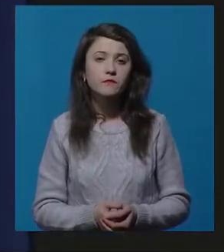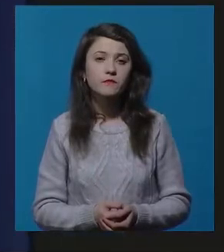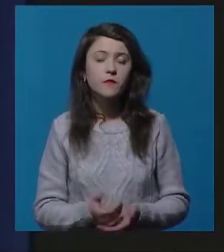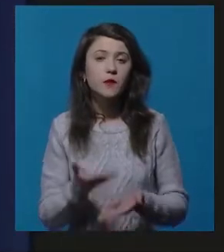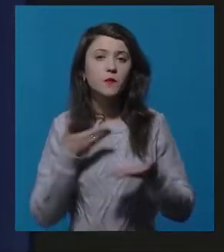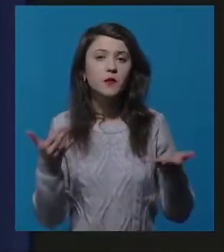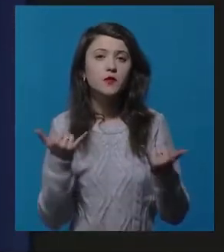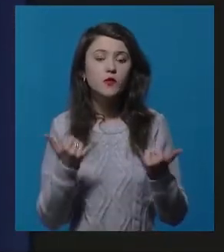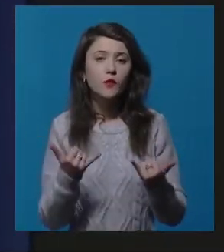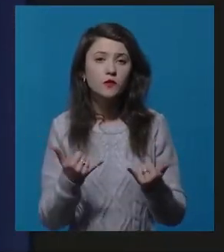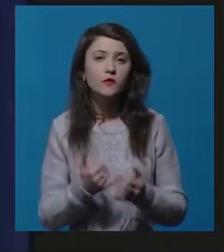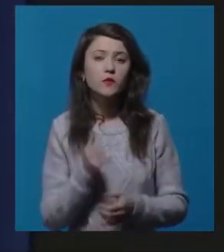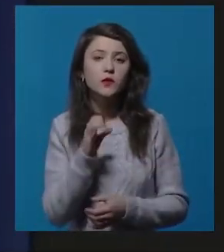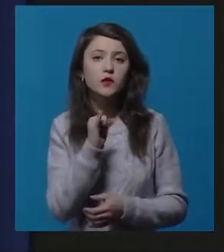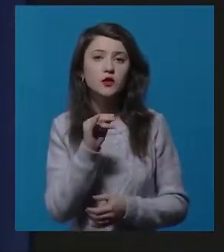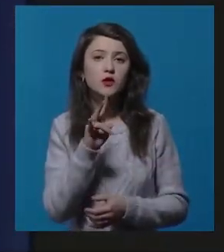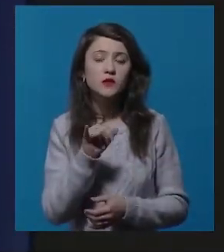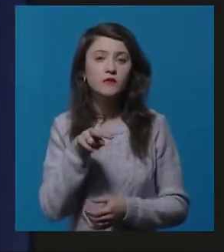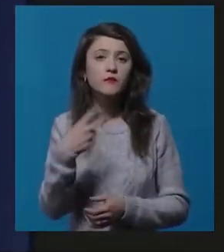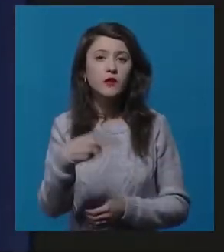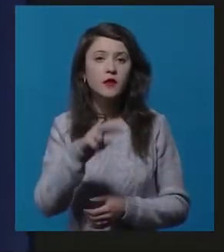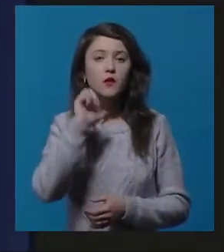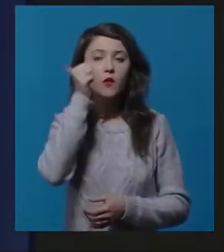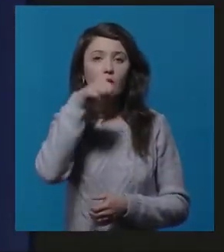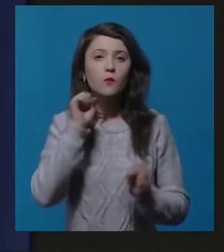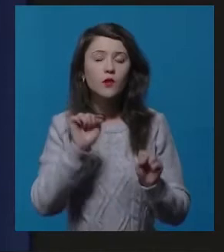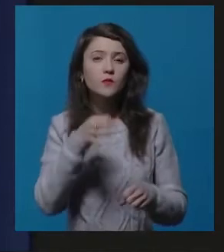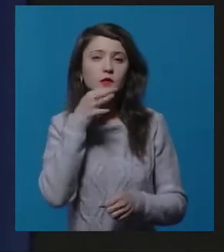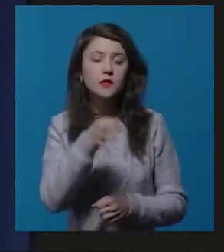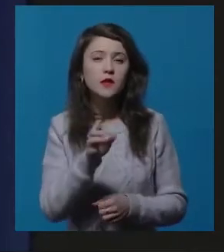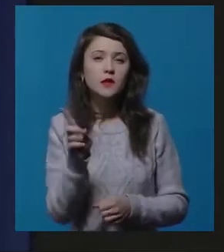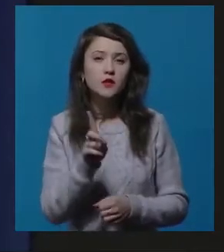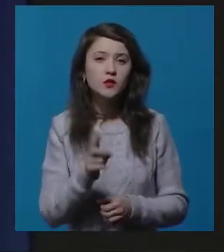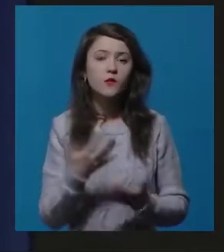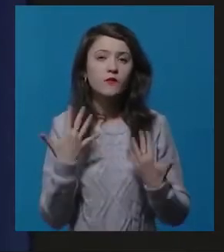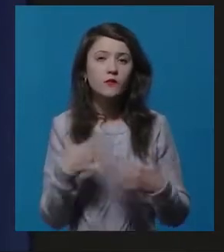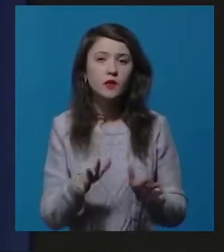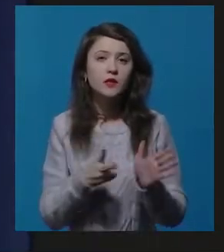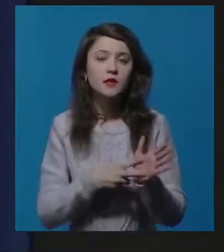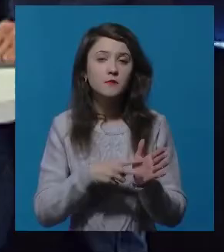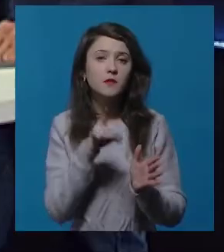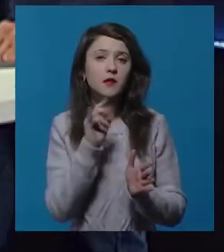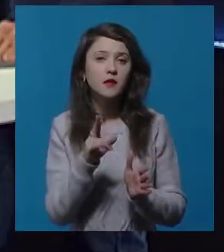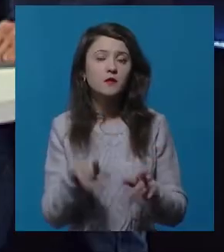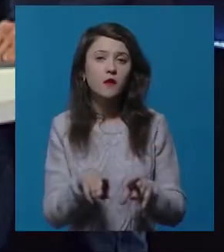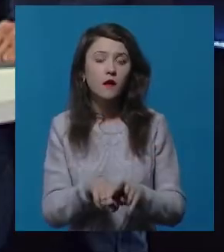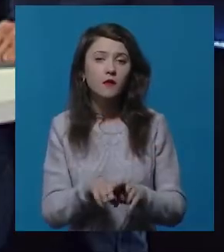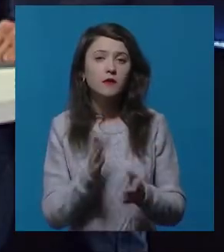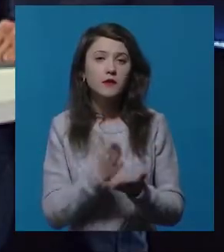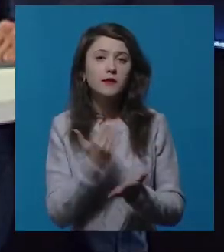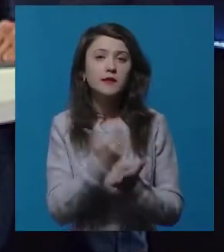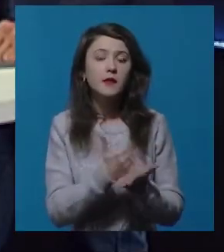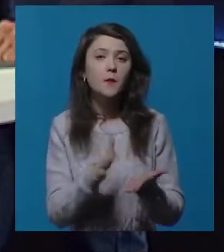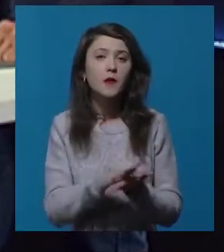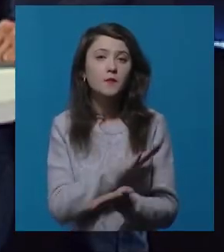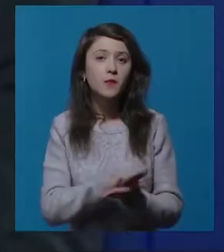сьогодні, от у січні 2020 року, можемо сказати, що уже 7 років функціонує така система безоплатної правової